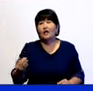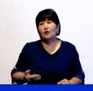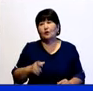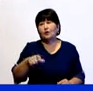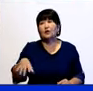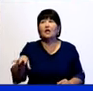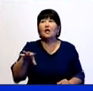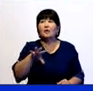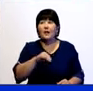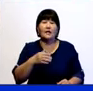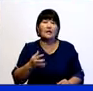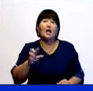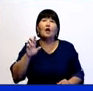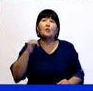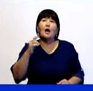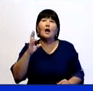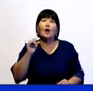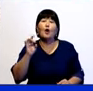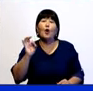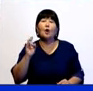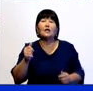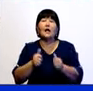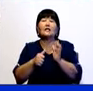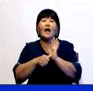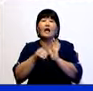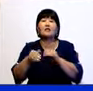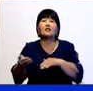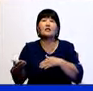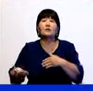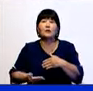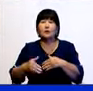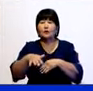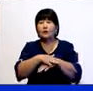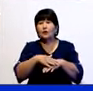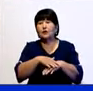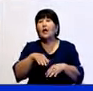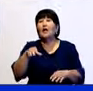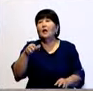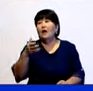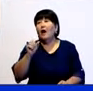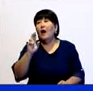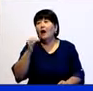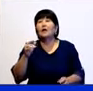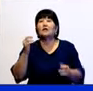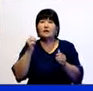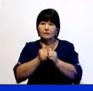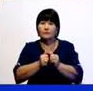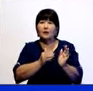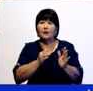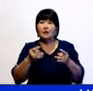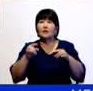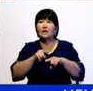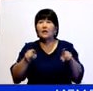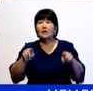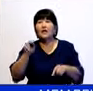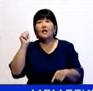тұрғындарына бәріне де. Байқоңыр мен іргелес 6000-дай тұрғыны бар Ақай ауылында да телеарна ешқандай ақаусыз хабар таратып жатыр.